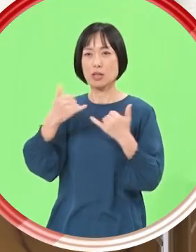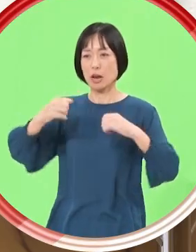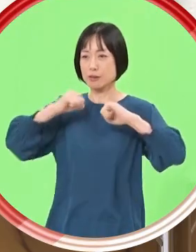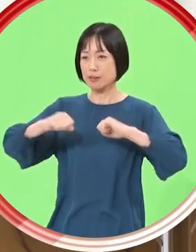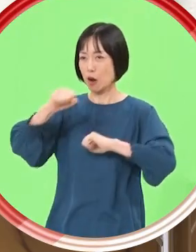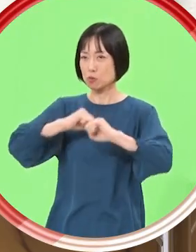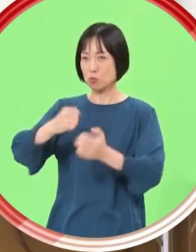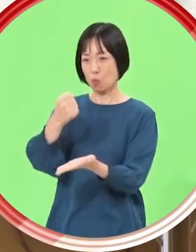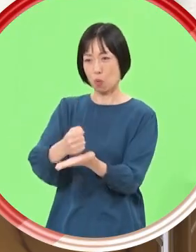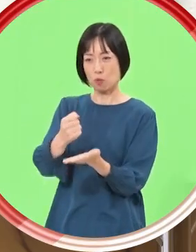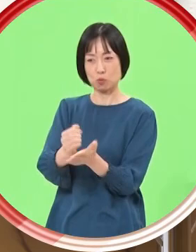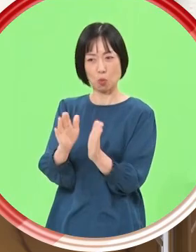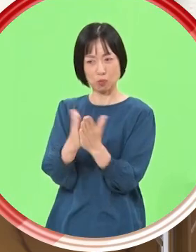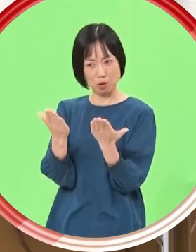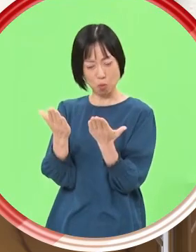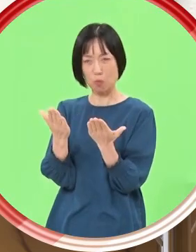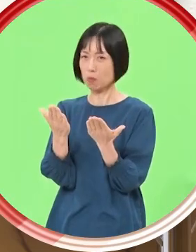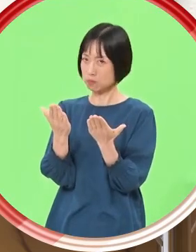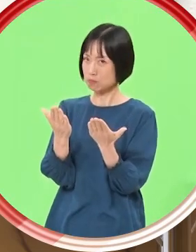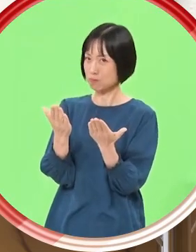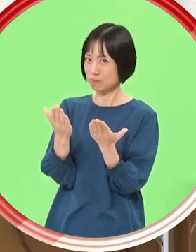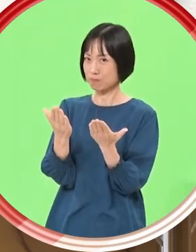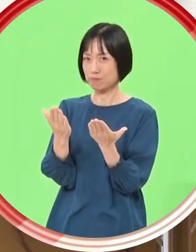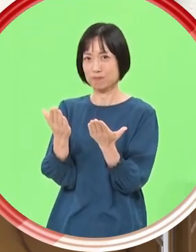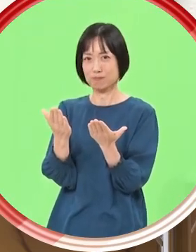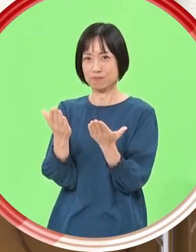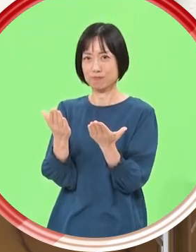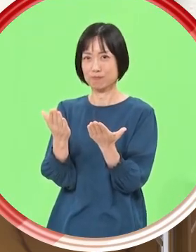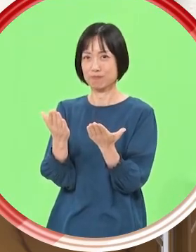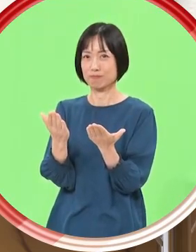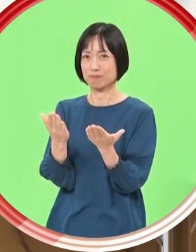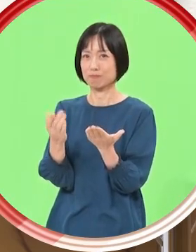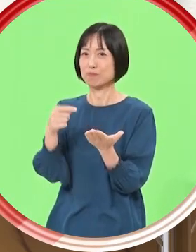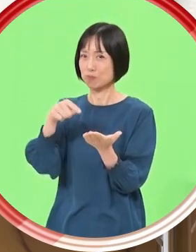高齢者生き生き活動ポイント手帳か。